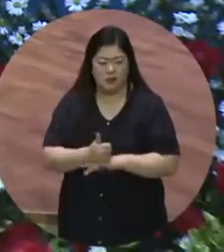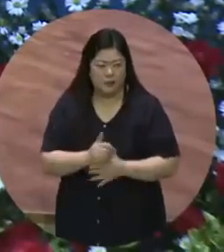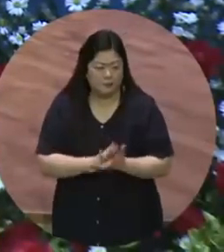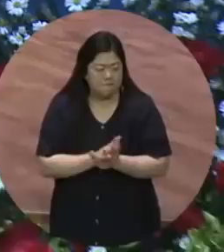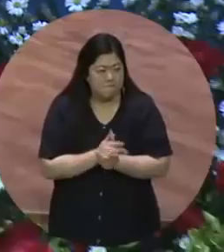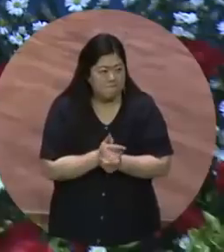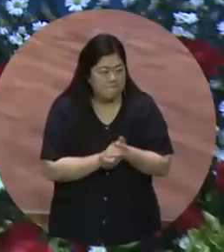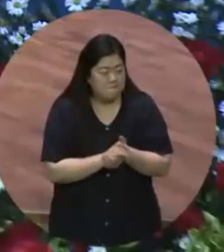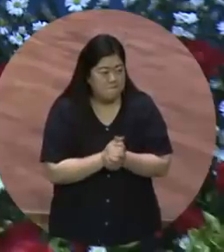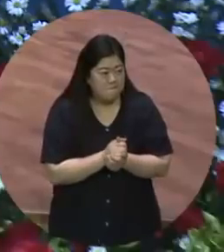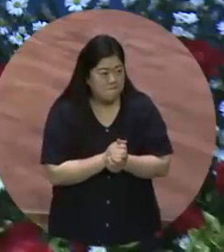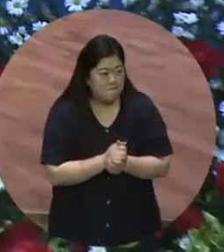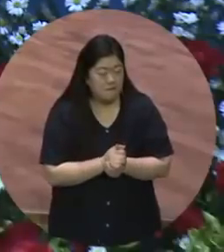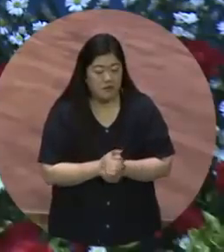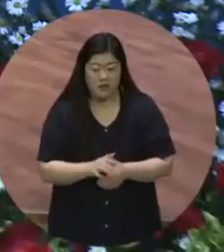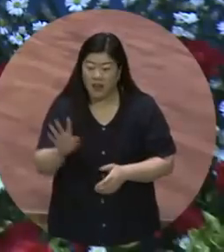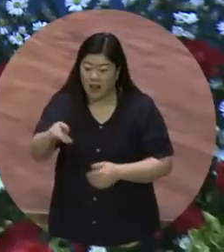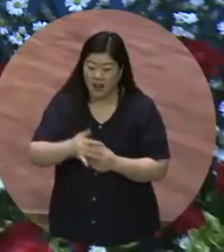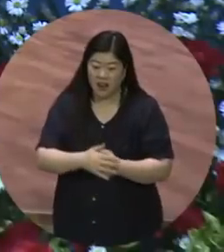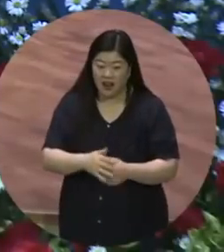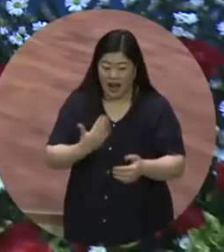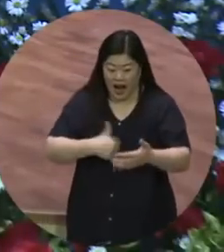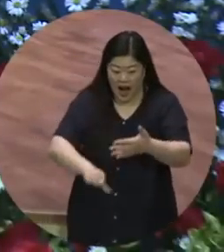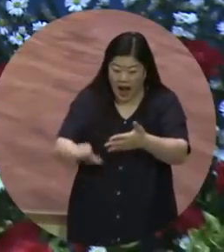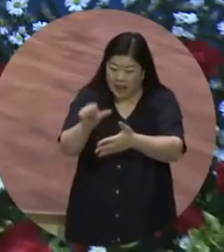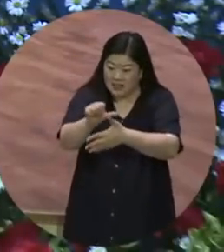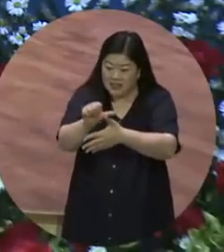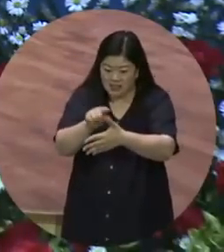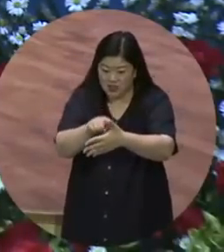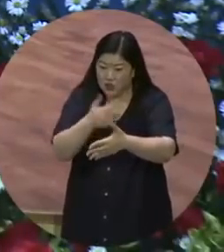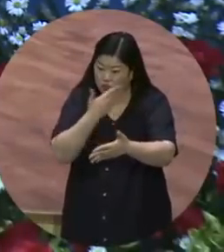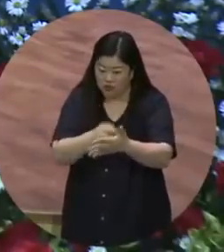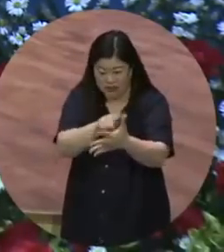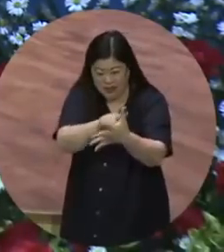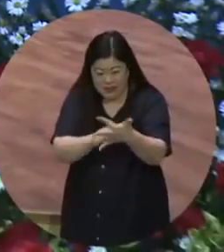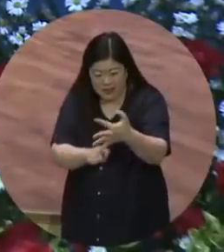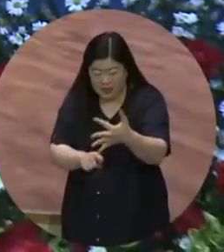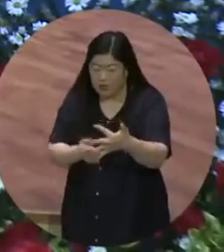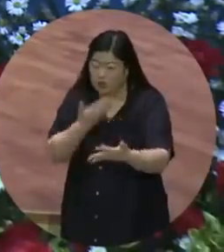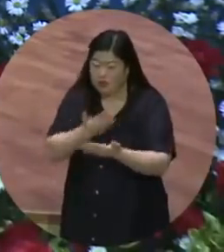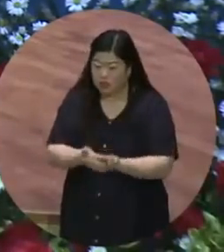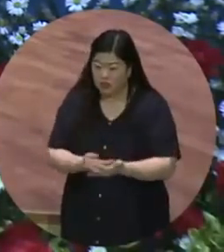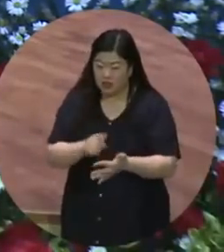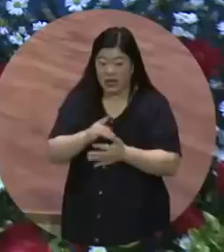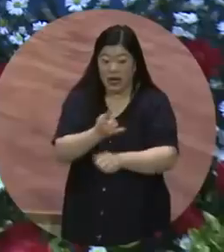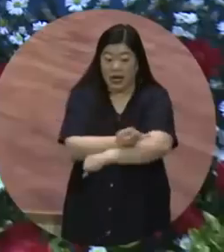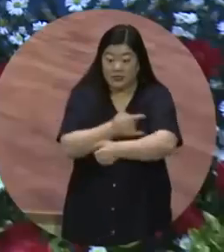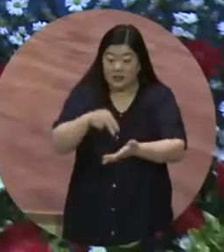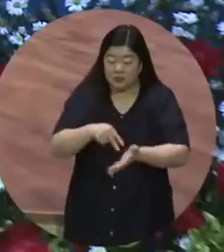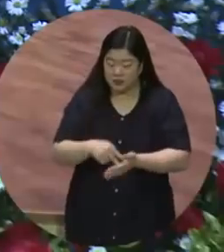그까지 그 뭐, 장자 명목, 그게 뭐가 중요하냐? 야곱이, 그래, 네 가지라, 팔한 거야.